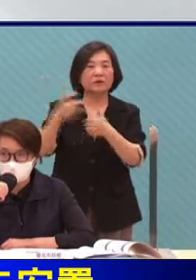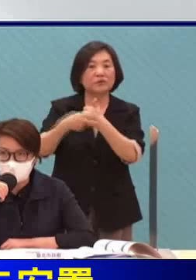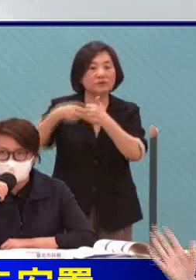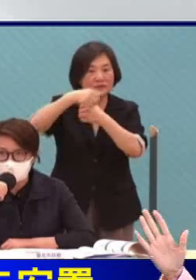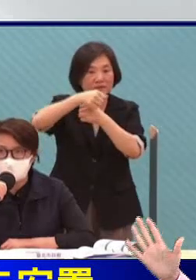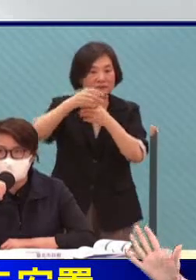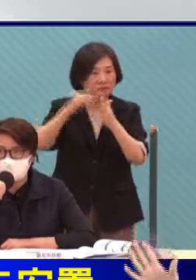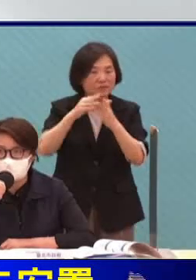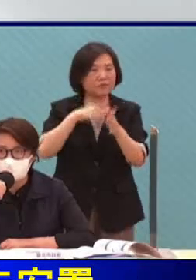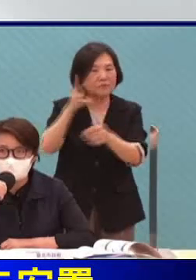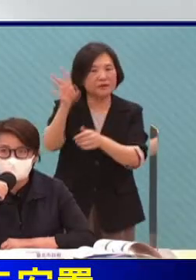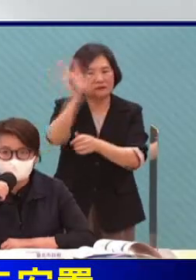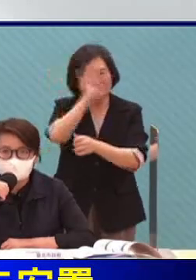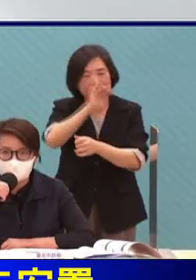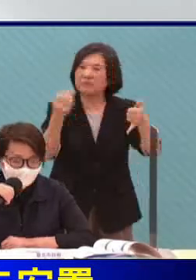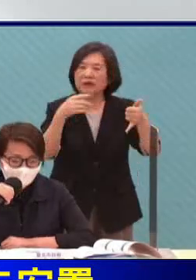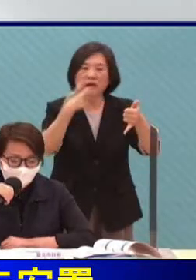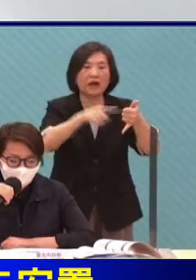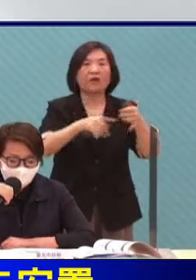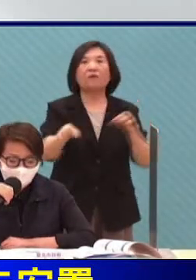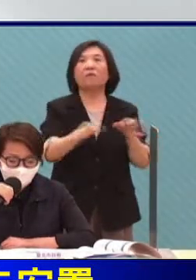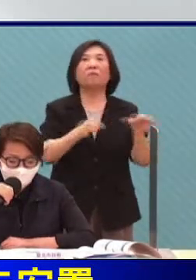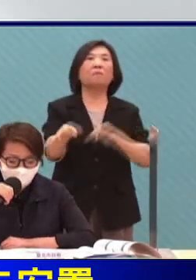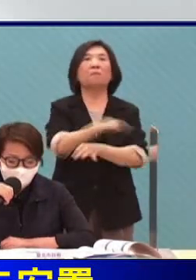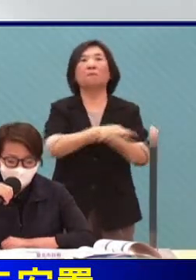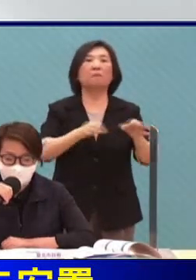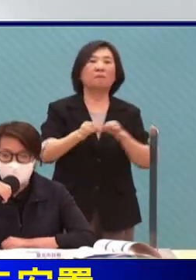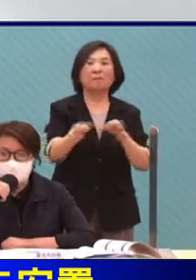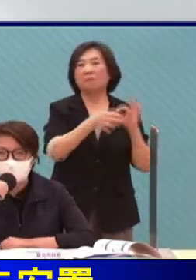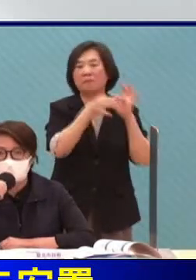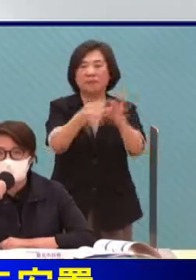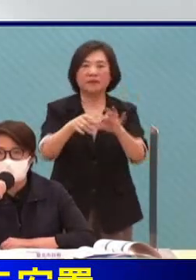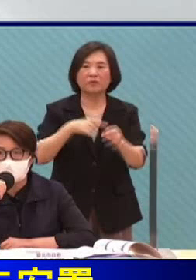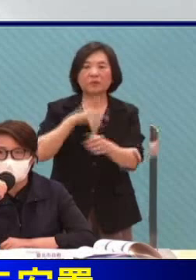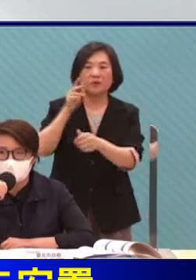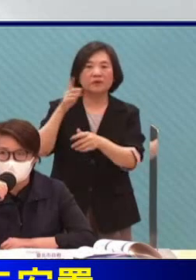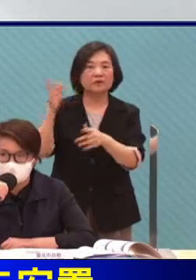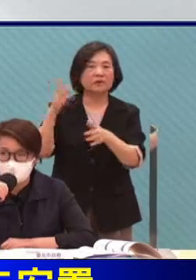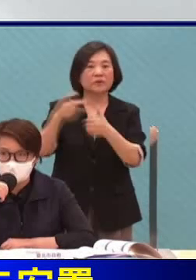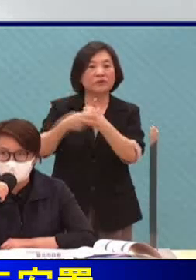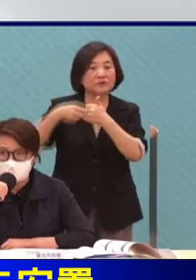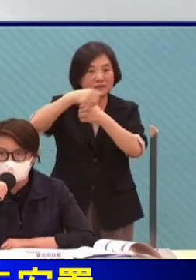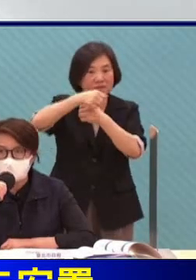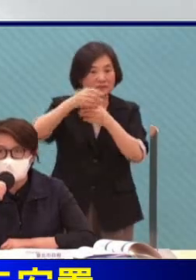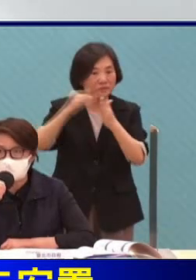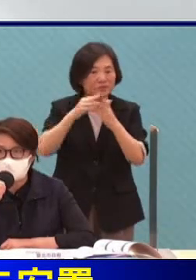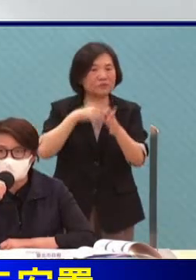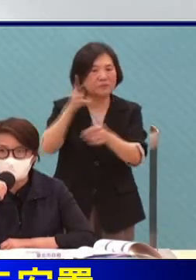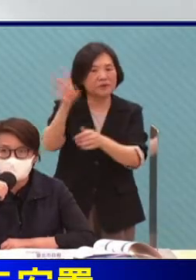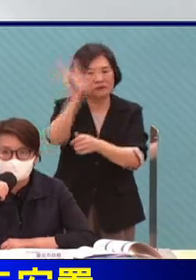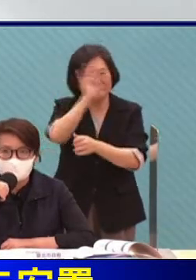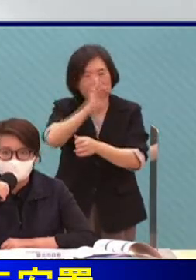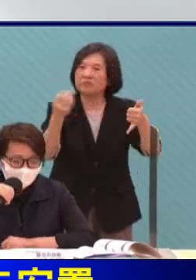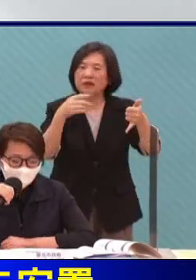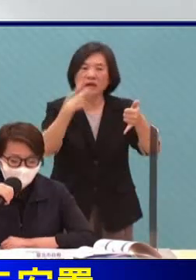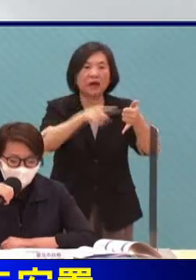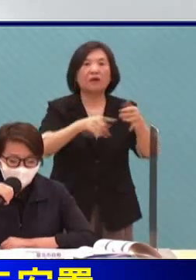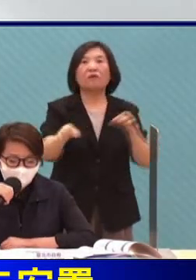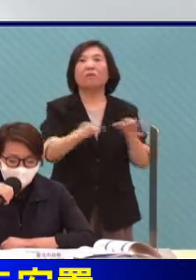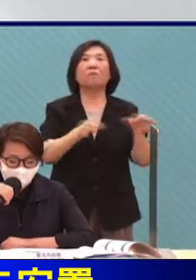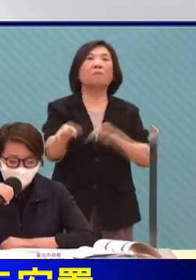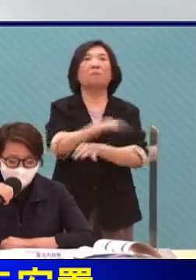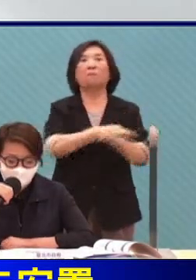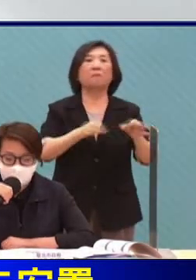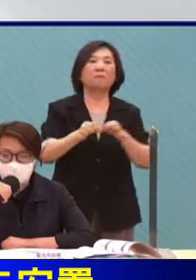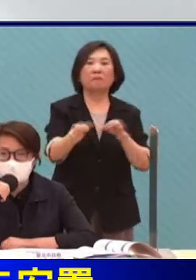肾中心经过消毒，仍然呢是继续的营业。但是呢，面对到底有没有私下来做这个新冠筛检呢，则